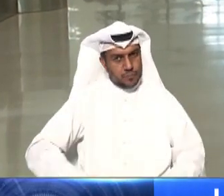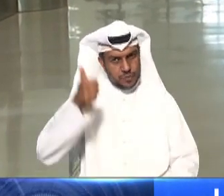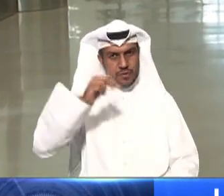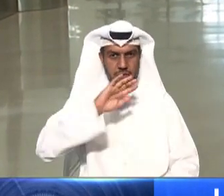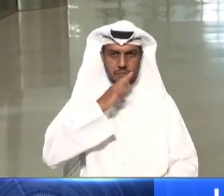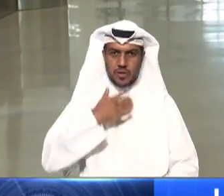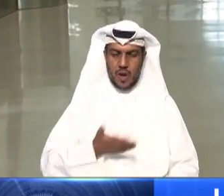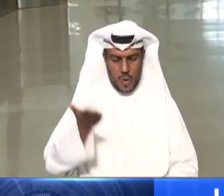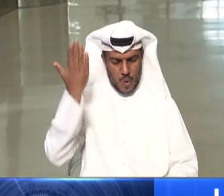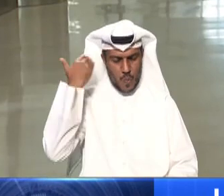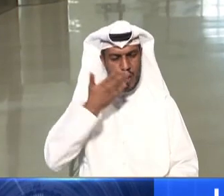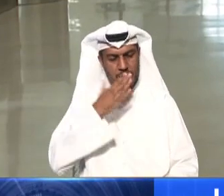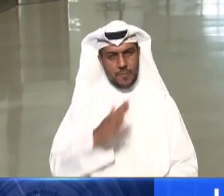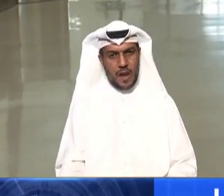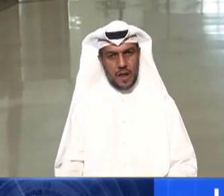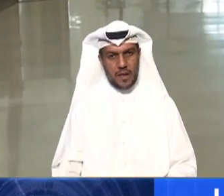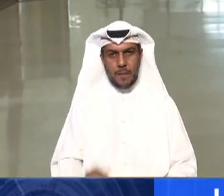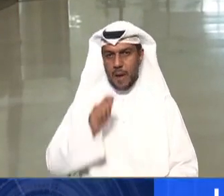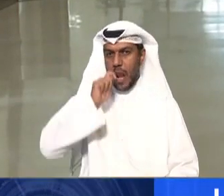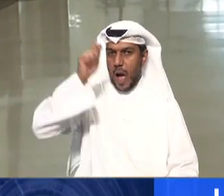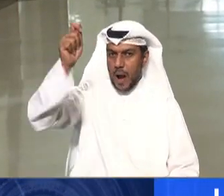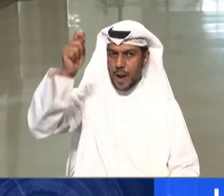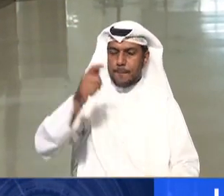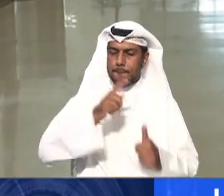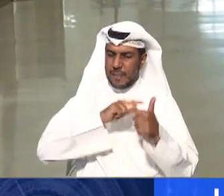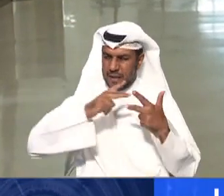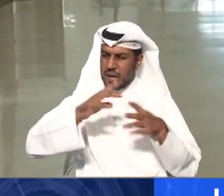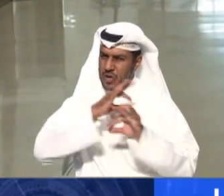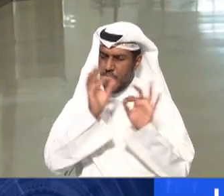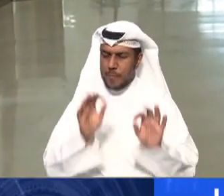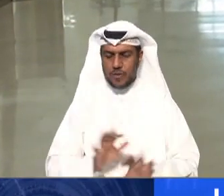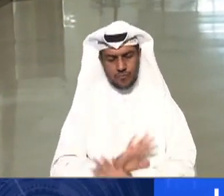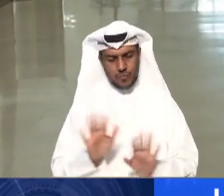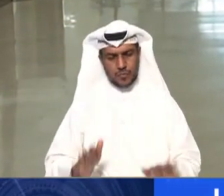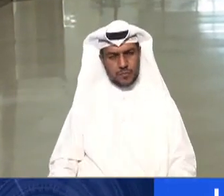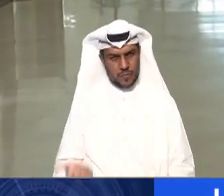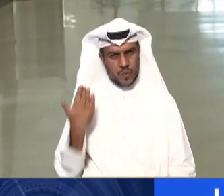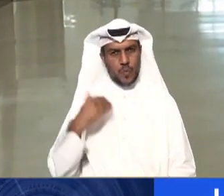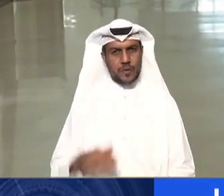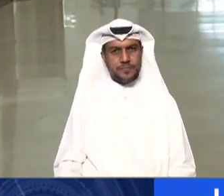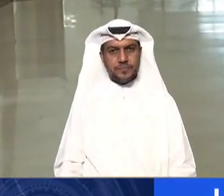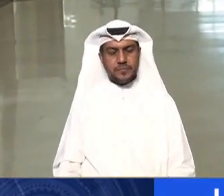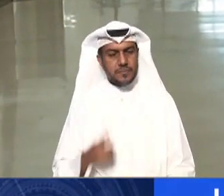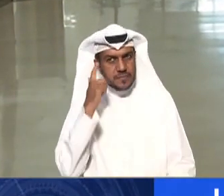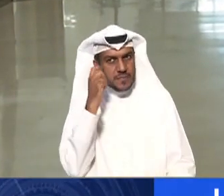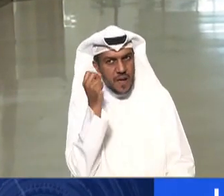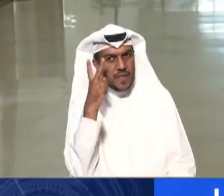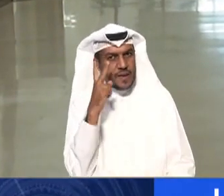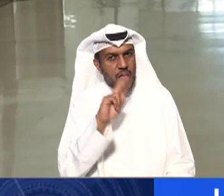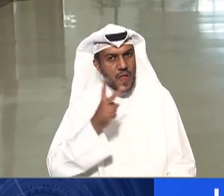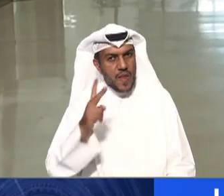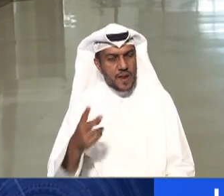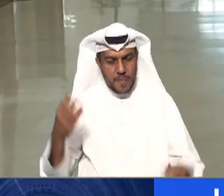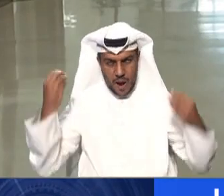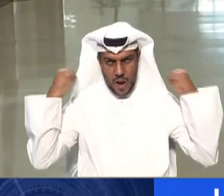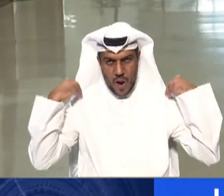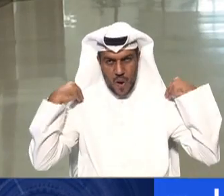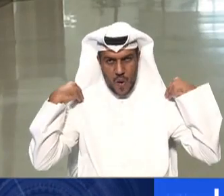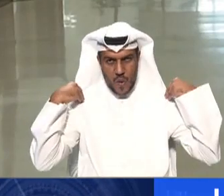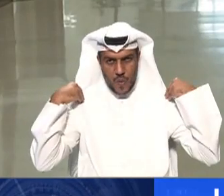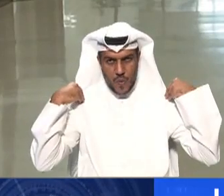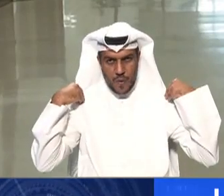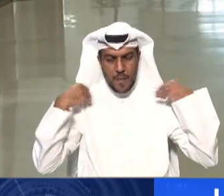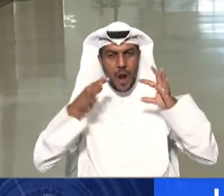عالقة بالسابق مثل موضوع التحكيم الرياضي وغيره، وهذا خلصنا منه، وخلصنا من الاقتراح للقانون للجنة